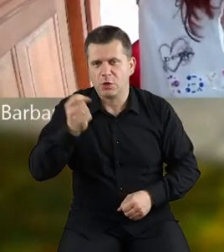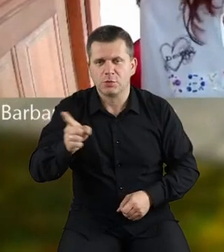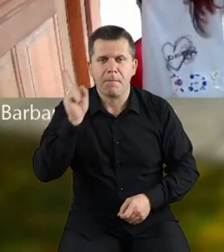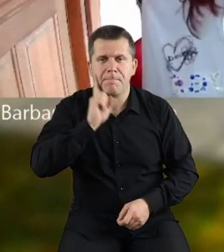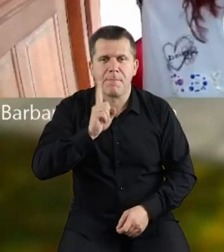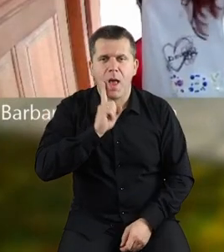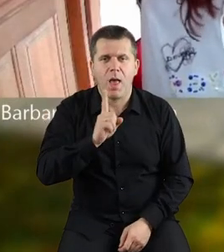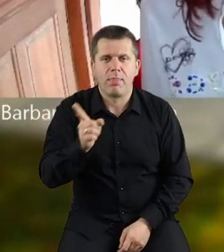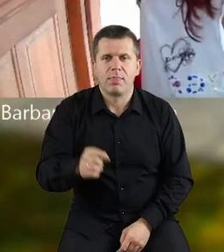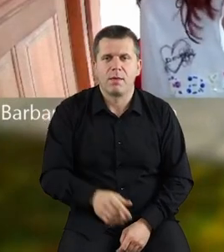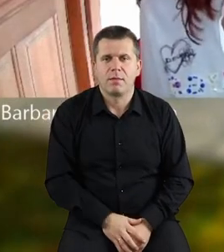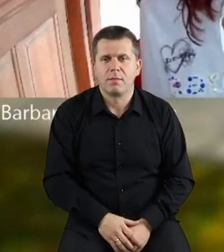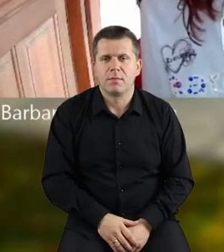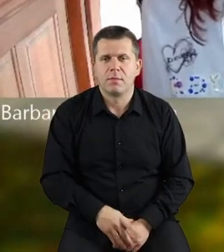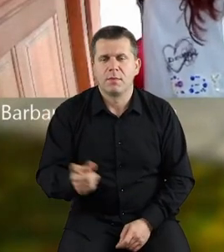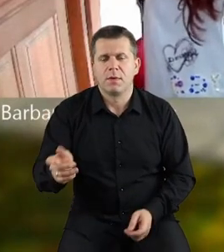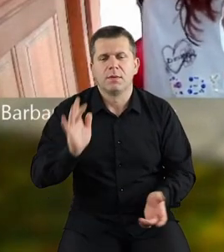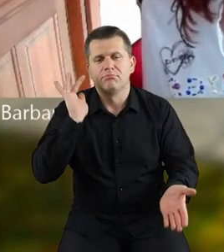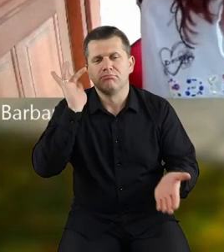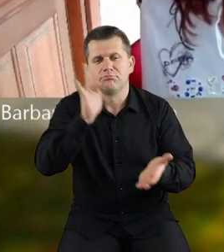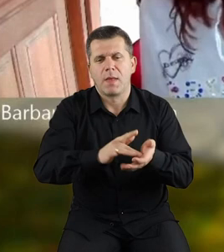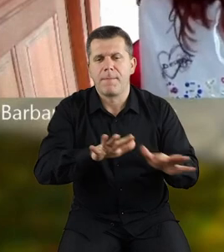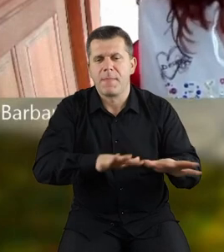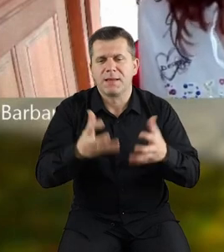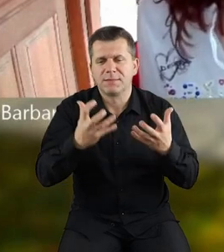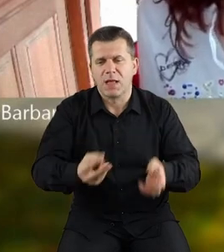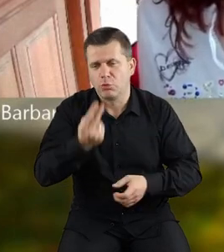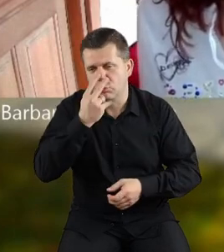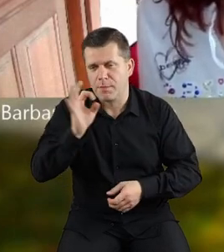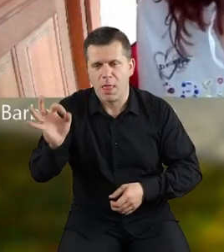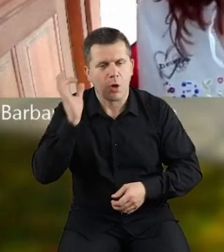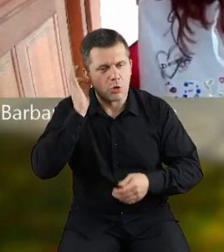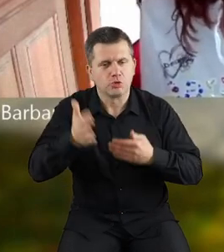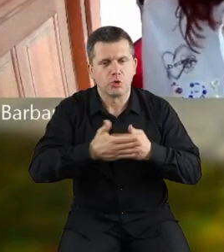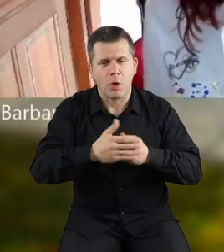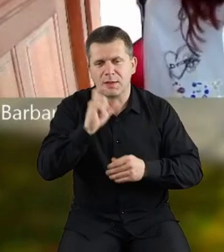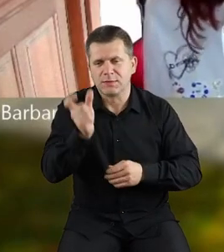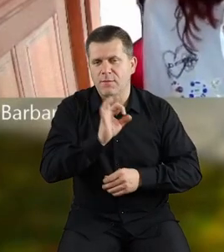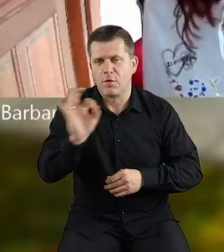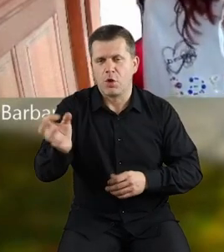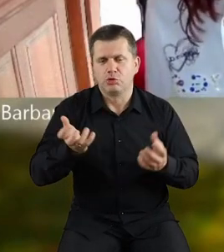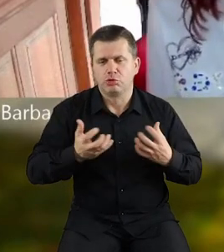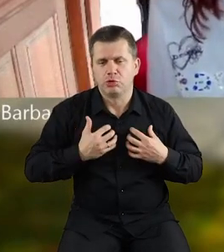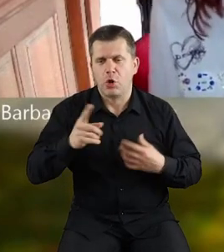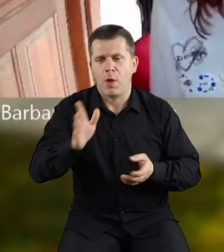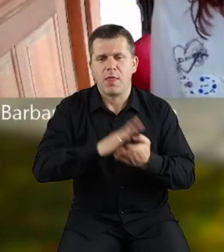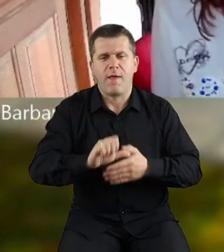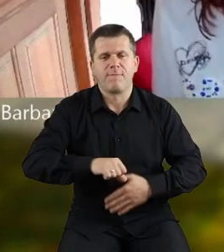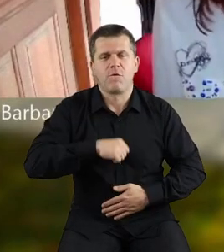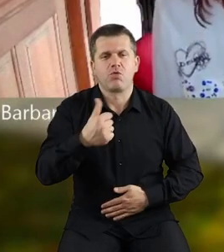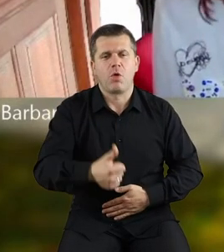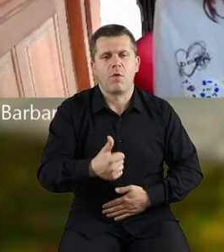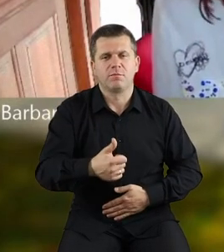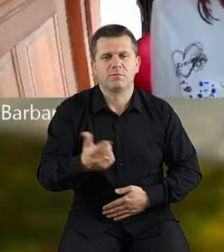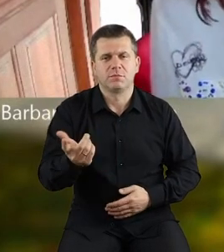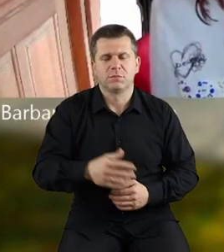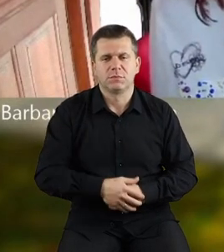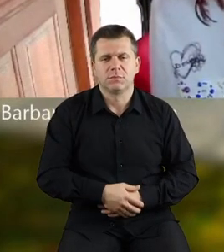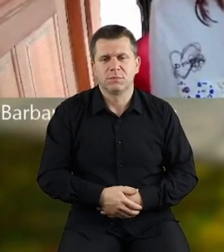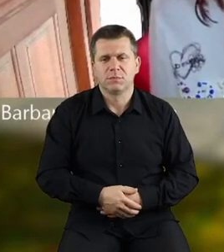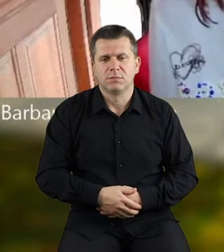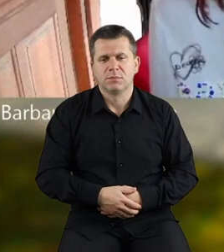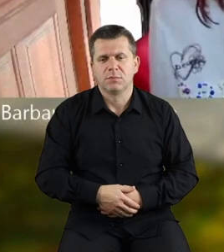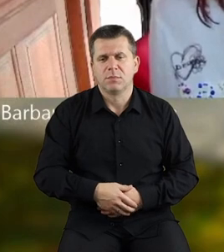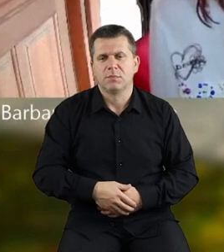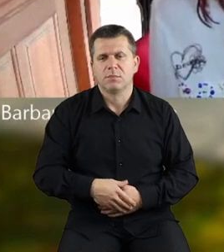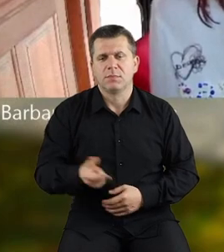O starszym panu, który zmierza do miejsca, które chciała zobaczyć jego żona przez całe życie. On już jest wdowcem. Jest w tej